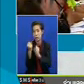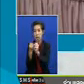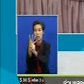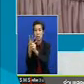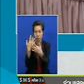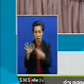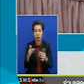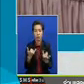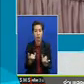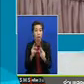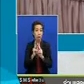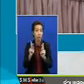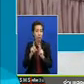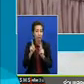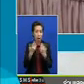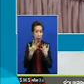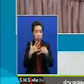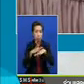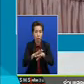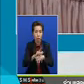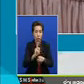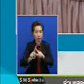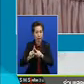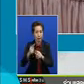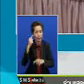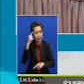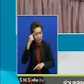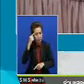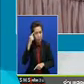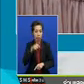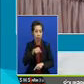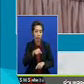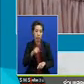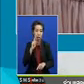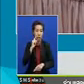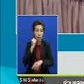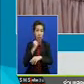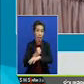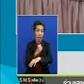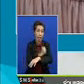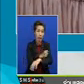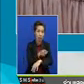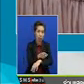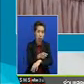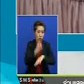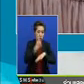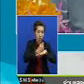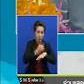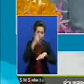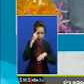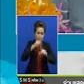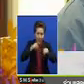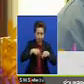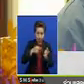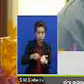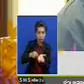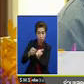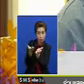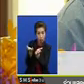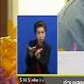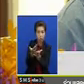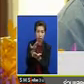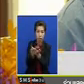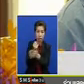ไลวันแซ่เตียพูดถึงข้อเสนอเร่งด่วนที่จะเสนอรัฐบาลในวันแรงงานแห่งชาตินี้จาก300บาทจะขึ้น